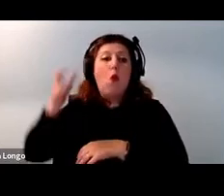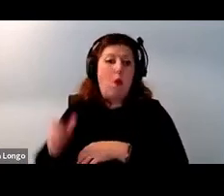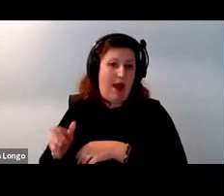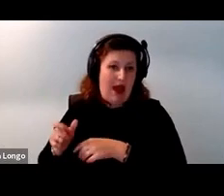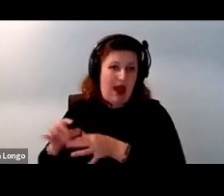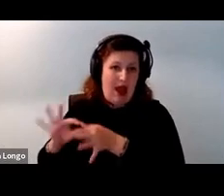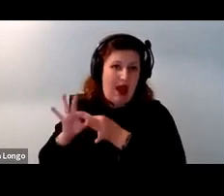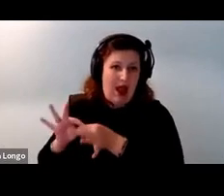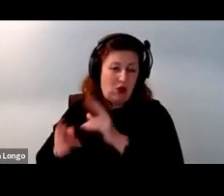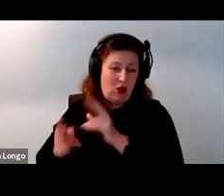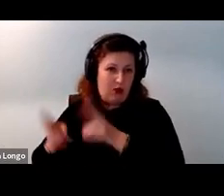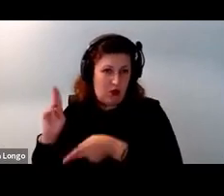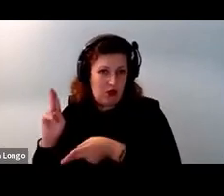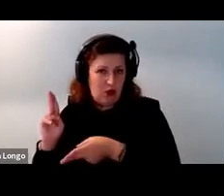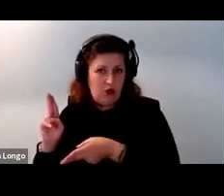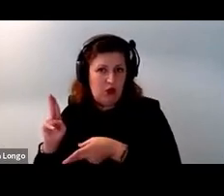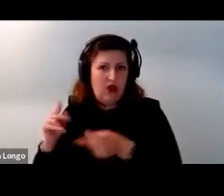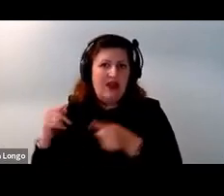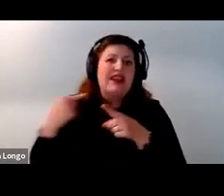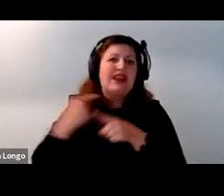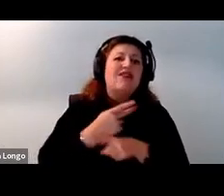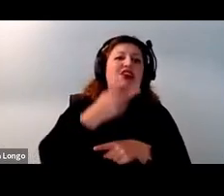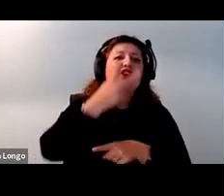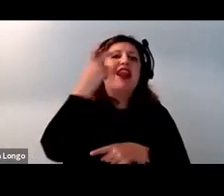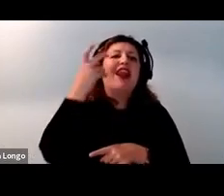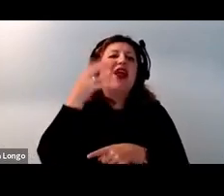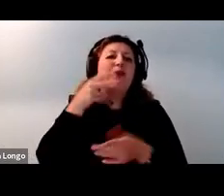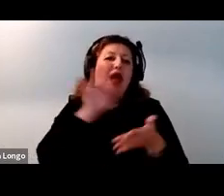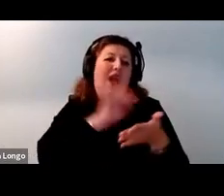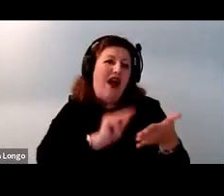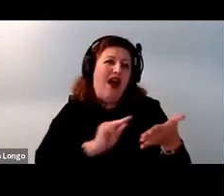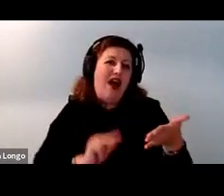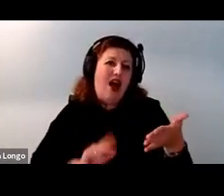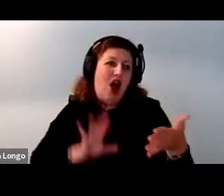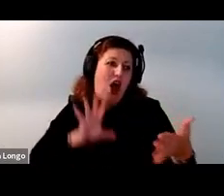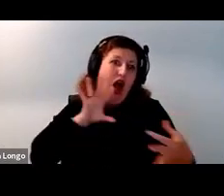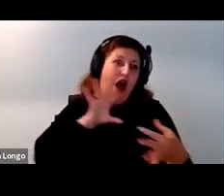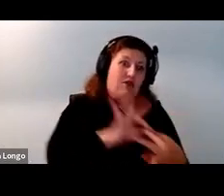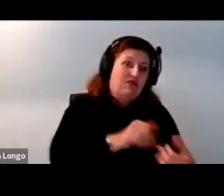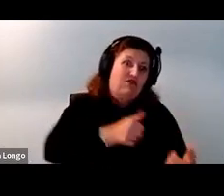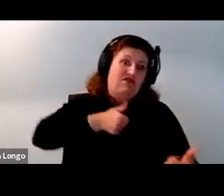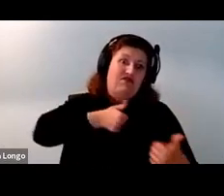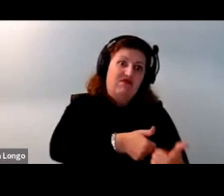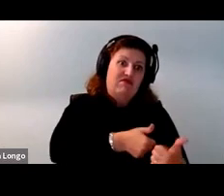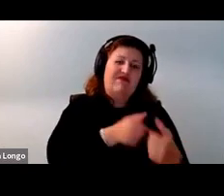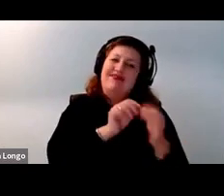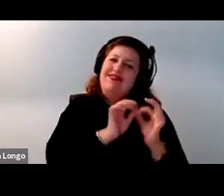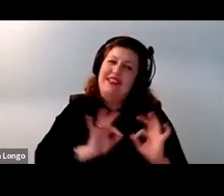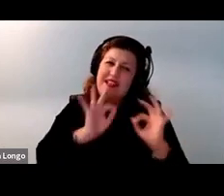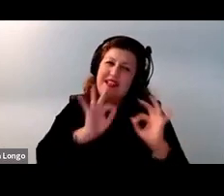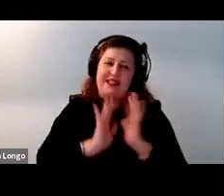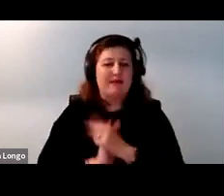su bianco, nero su bianco. E qui non è, la chiuderei.